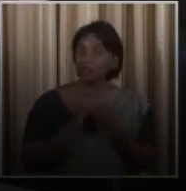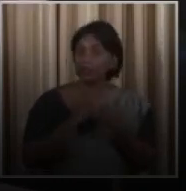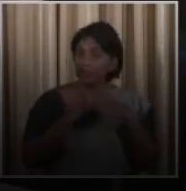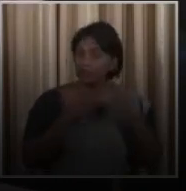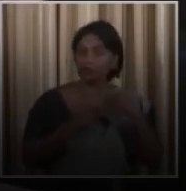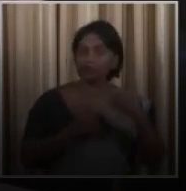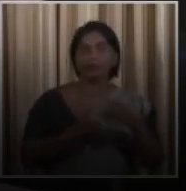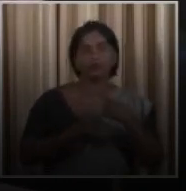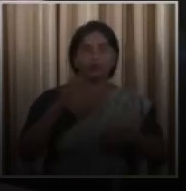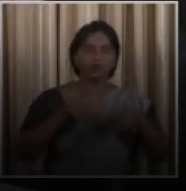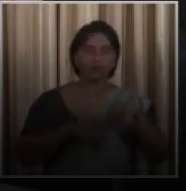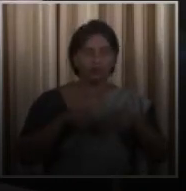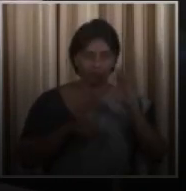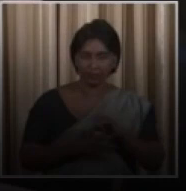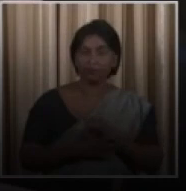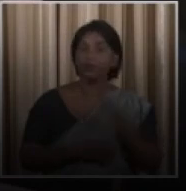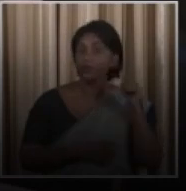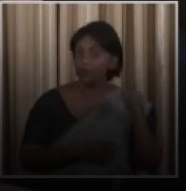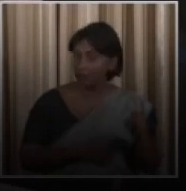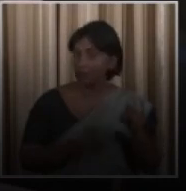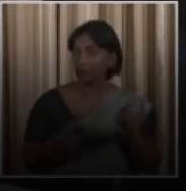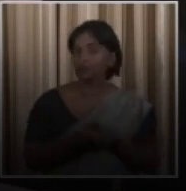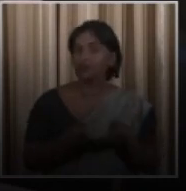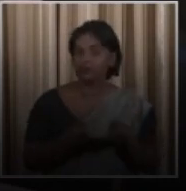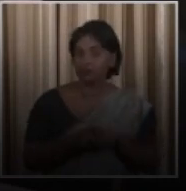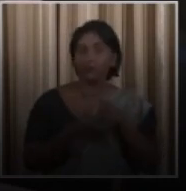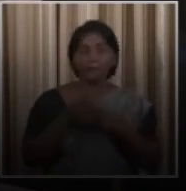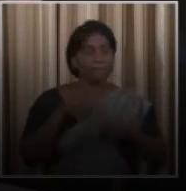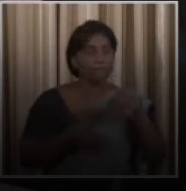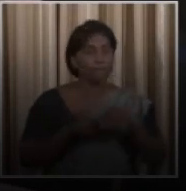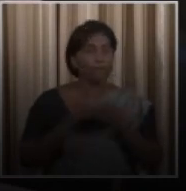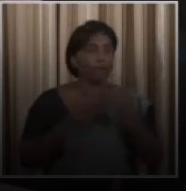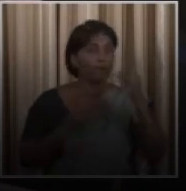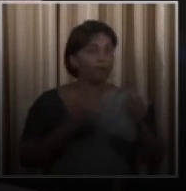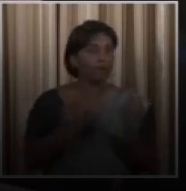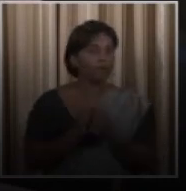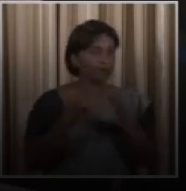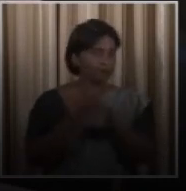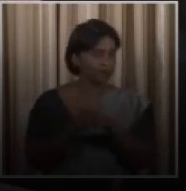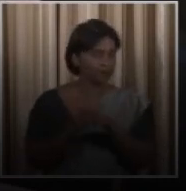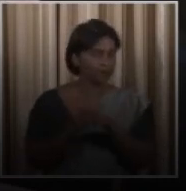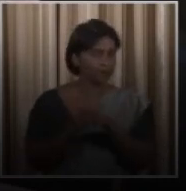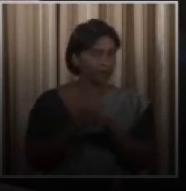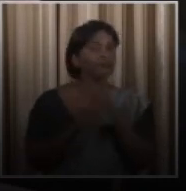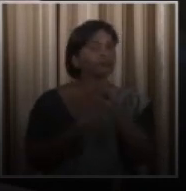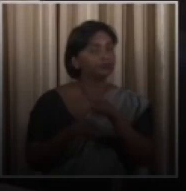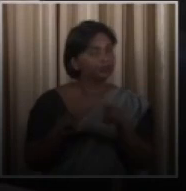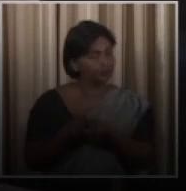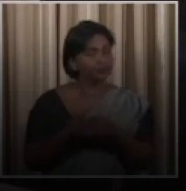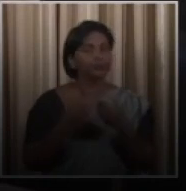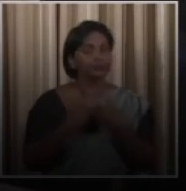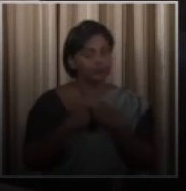පසුව මේ මැතිවරණය තියන්න කියලා අන්න එතකොට තමයි මේ මැතිවරණය කල් දැමීමේ ක්‍රියාදාමය ඇතුල් වෙන්නේ ඒ නිසා තමයි